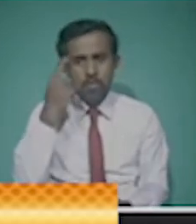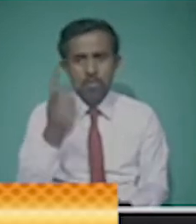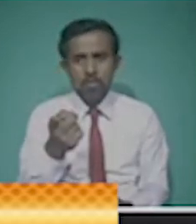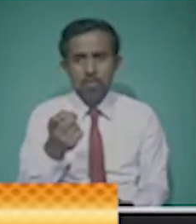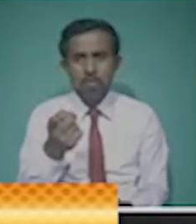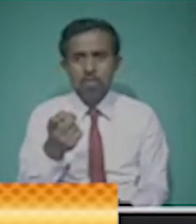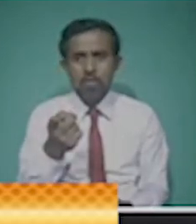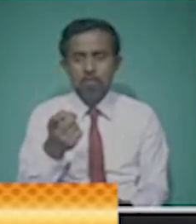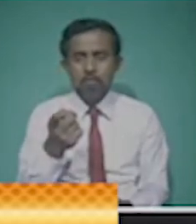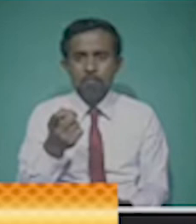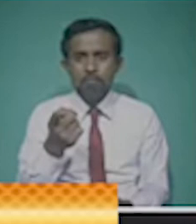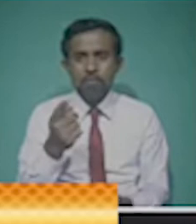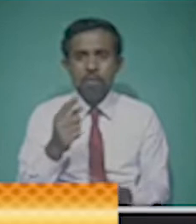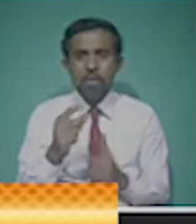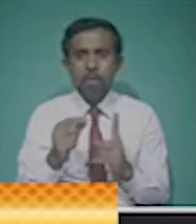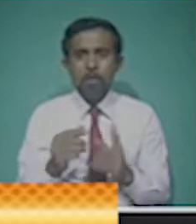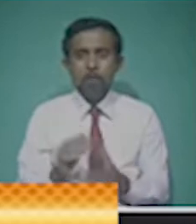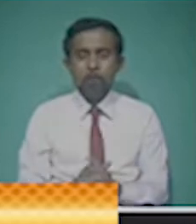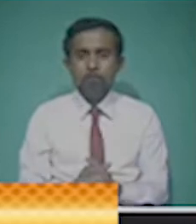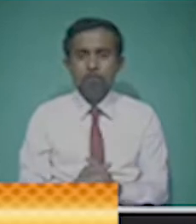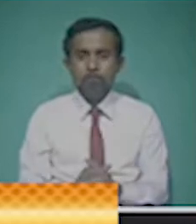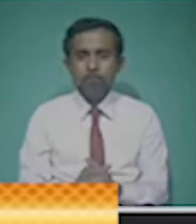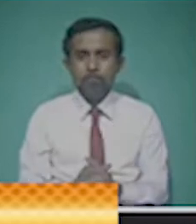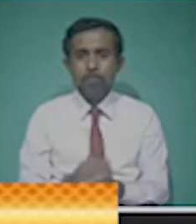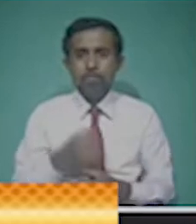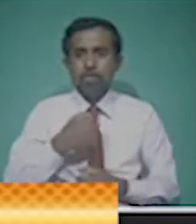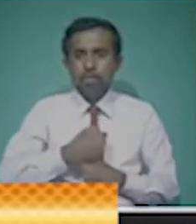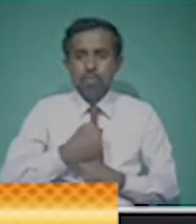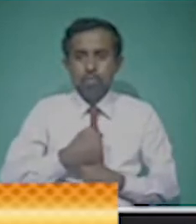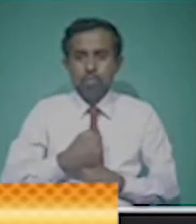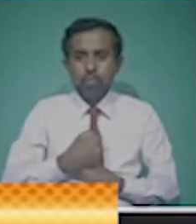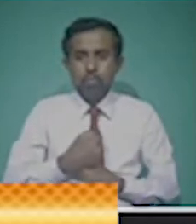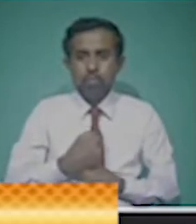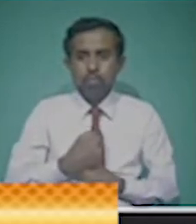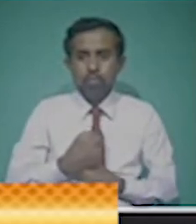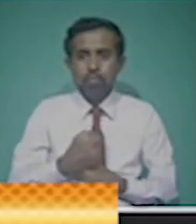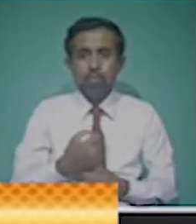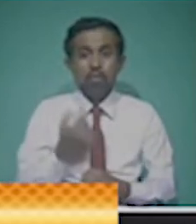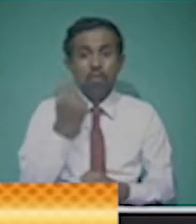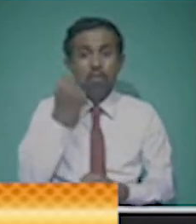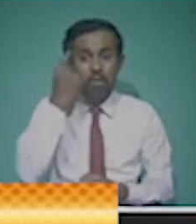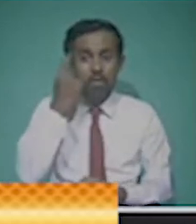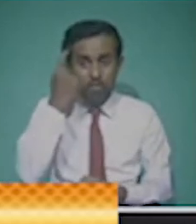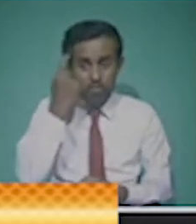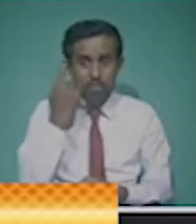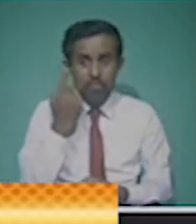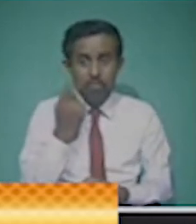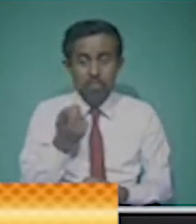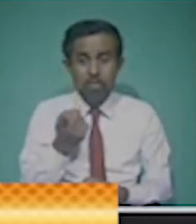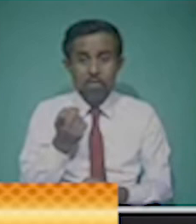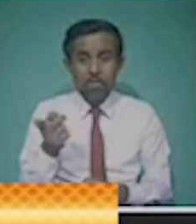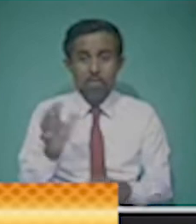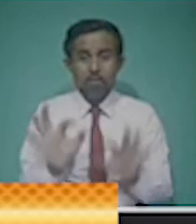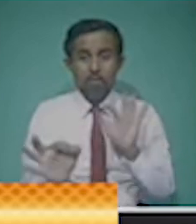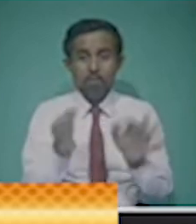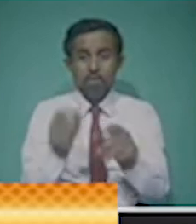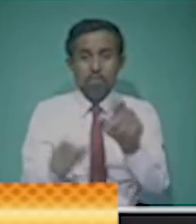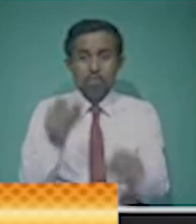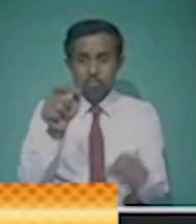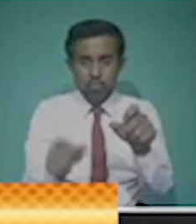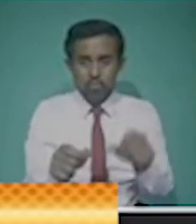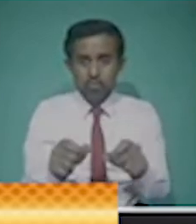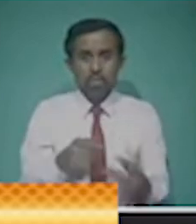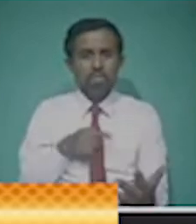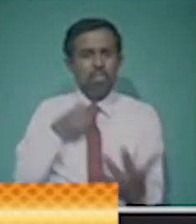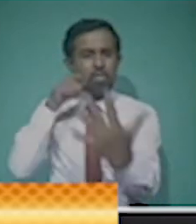பெருந்தோட்ட மக்கள் அதிகமாக பாதிக்கப்பட்டமையை தாம் ஏற்றுக்கொள்வதாக அவர் குறிப்பிட்டார். எனினும் பெருந்தோட்ட மக்களை இனவாத அடிப்படையில் இலக்கு வைத்து